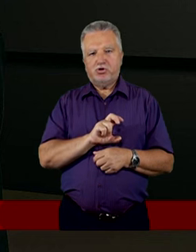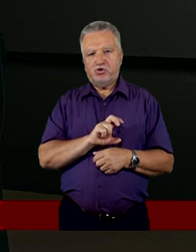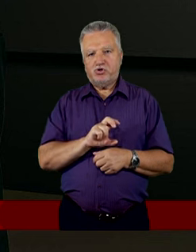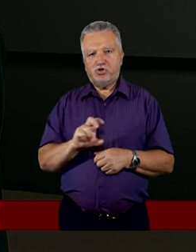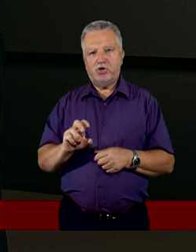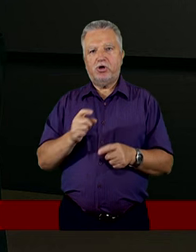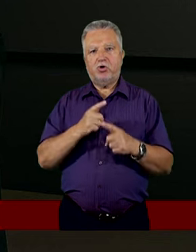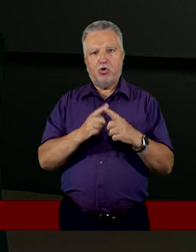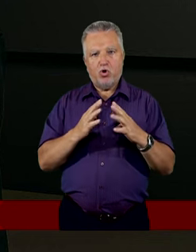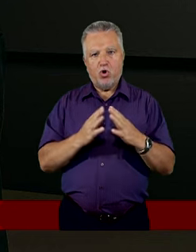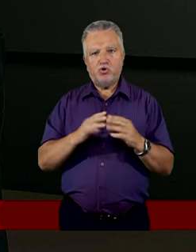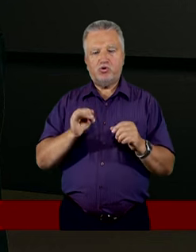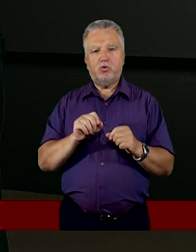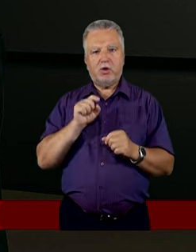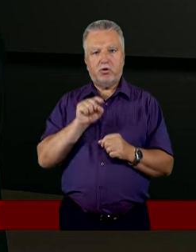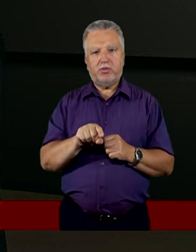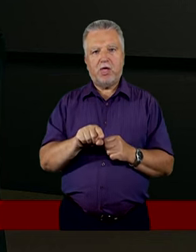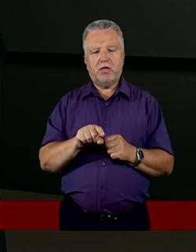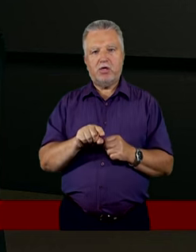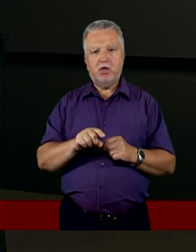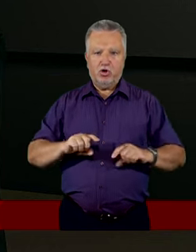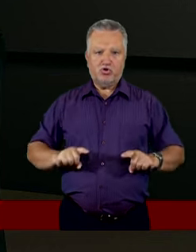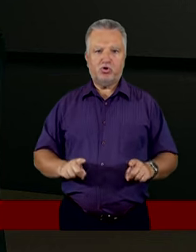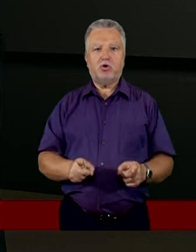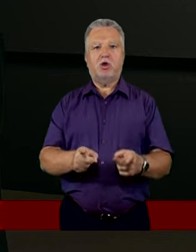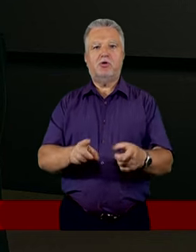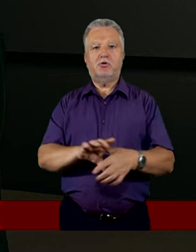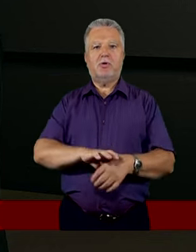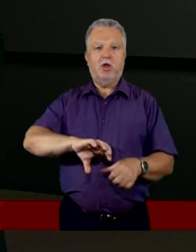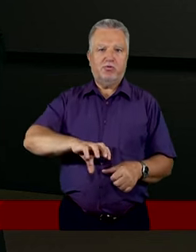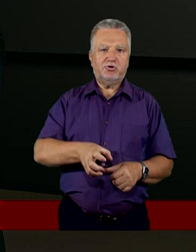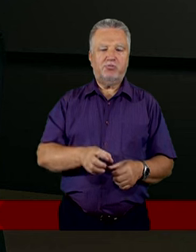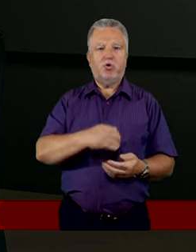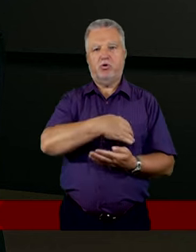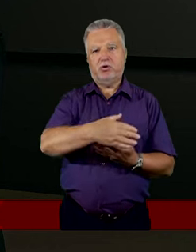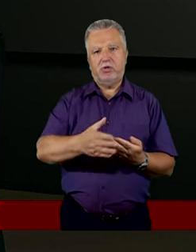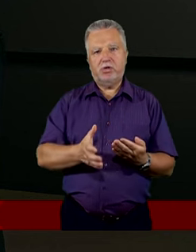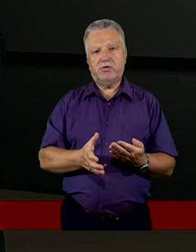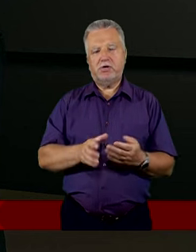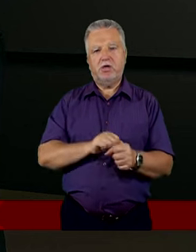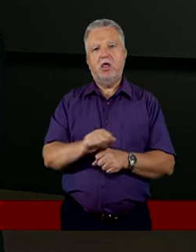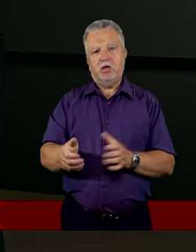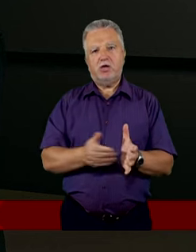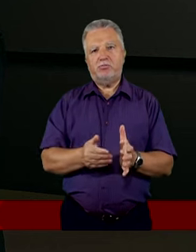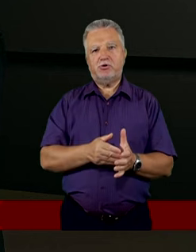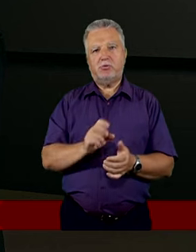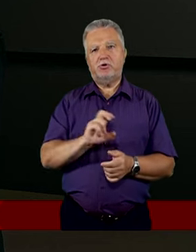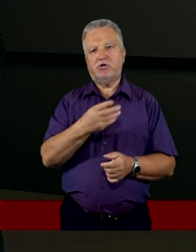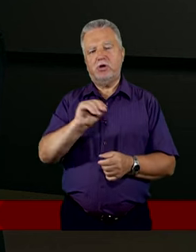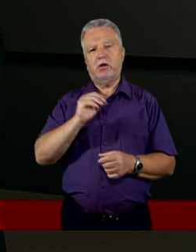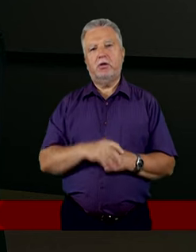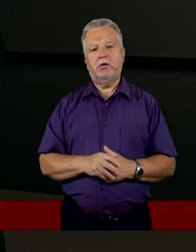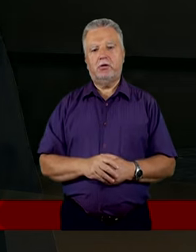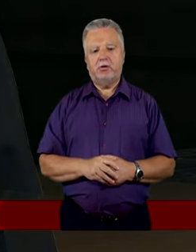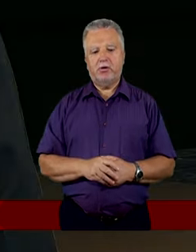Czy Kościół jako taki zorganizowany w zbory, w diecezję jest potrzebny, czy też